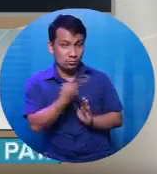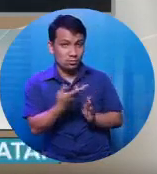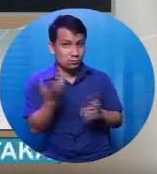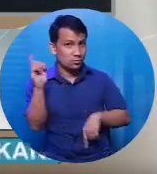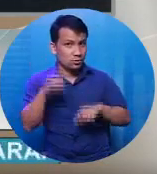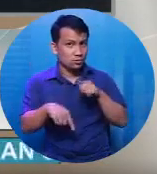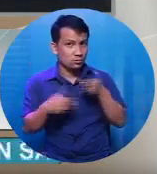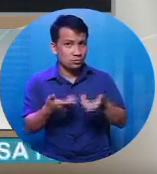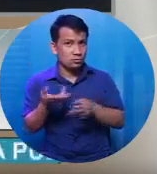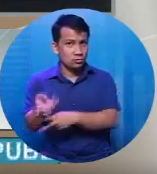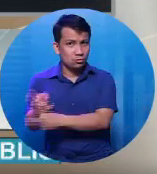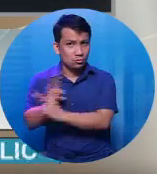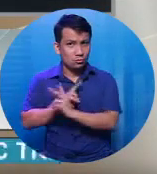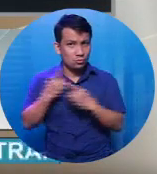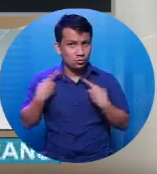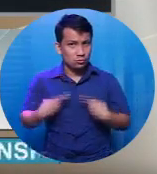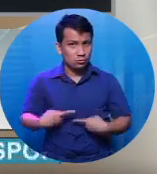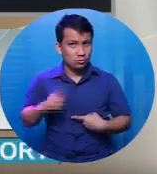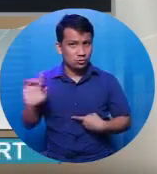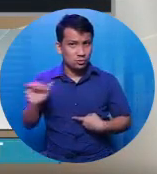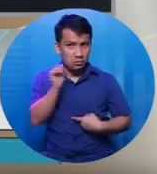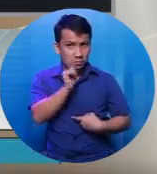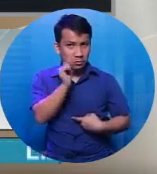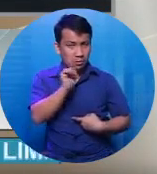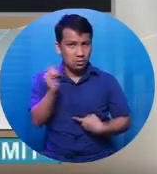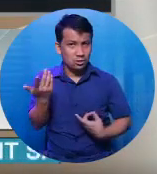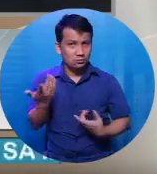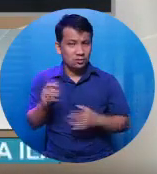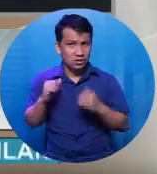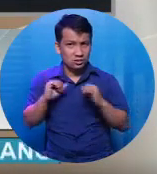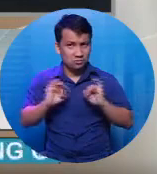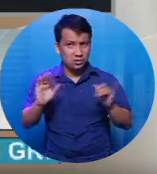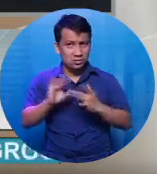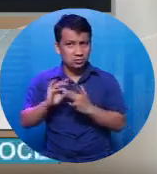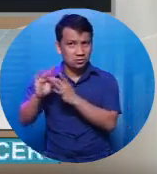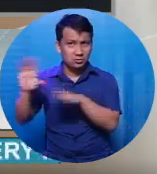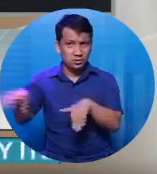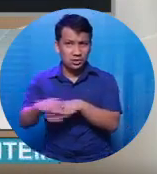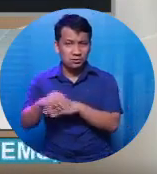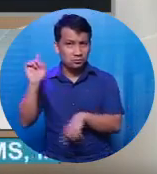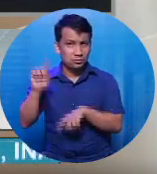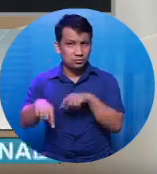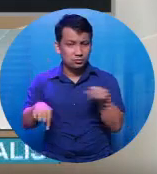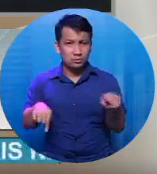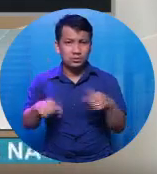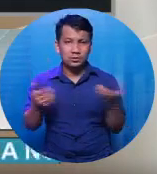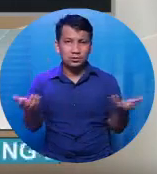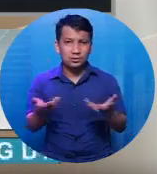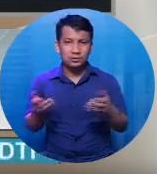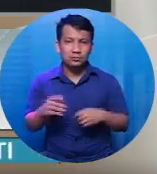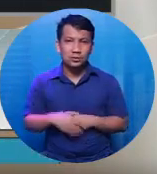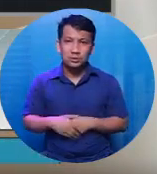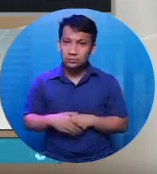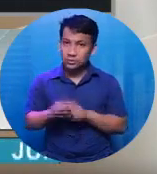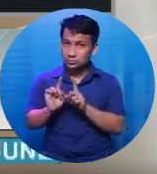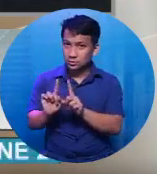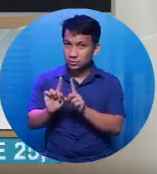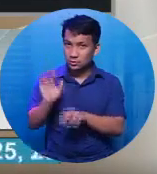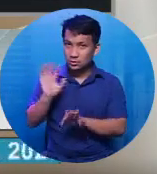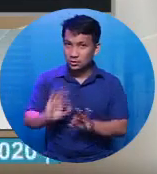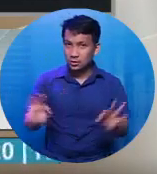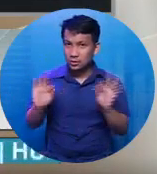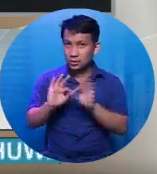naman papahiramin yung sa isang babae, lalo na kung may asawa ka na, kapag hindi kayo sobrang close. Actually, okay.